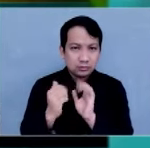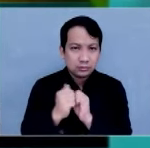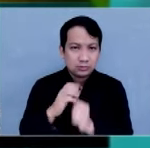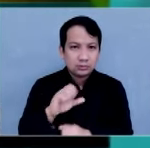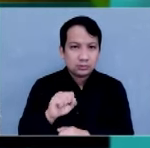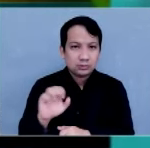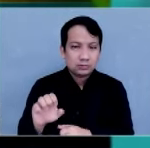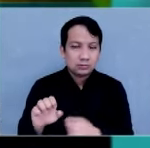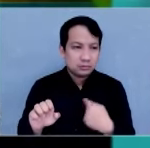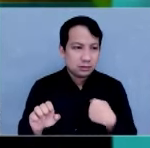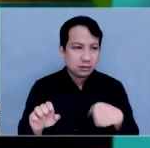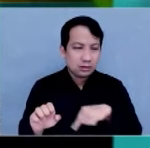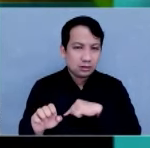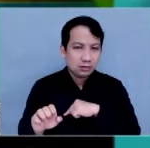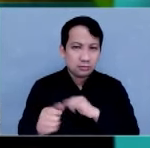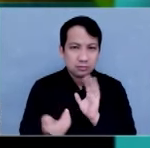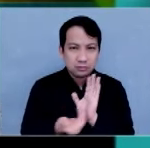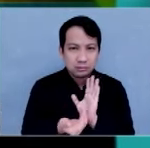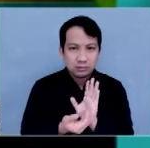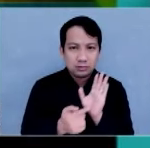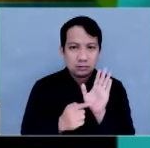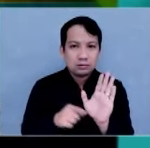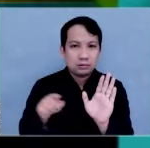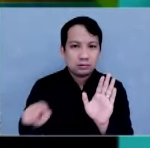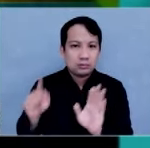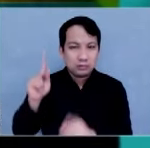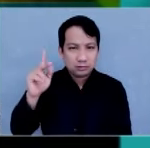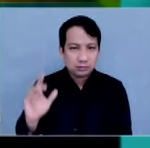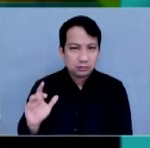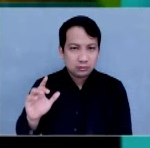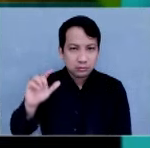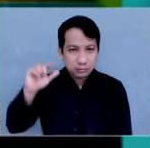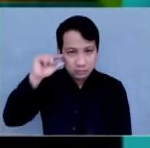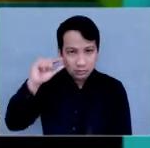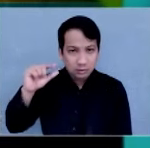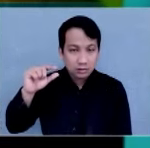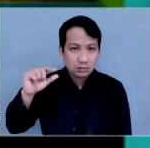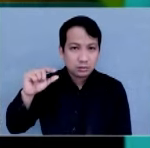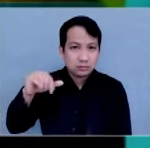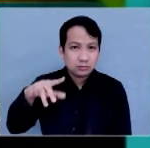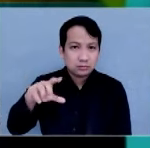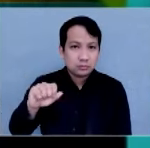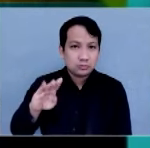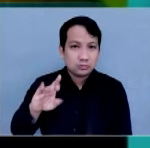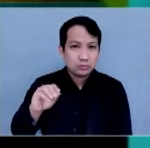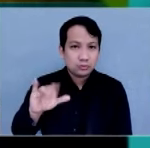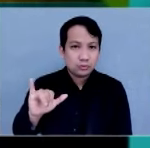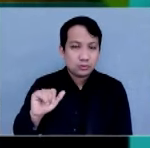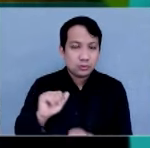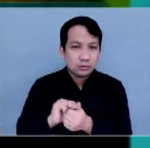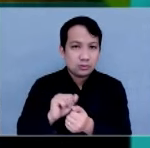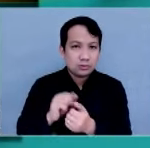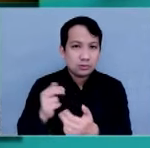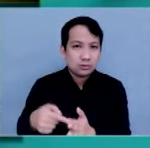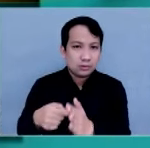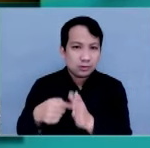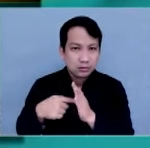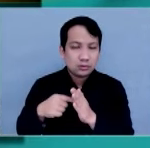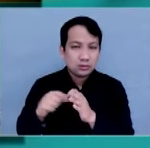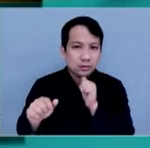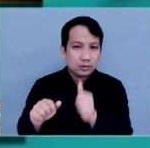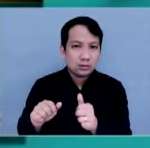okay. We will prove the innocence of Pastor Apollo Sikibuloy. Only that our request that he will not